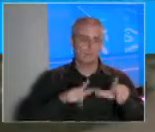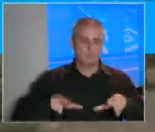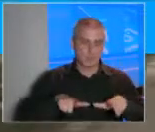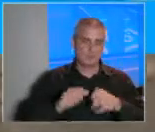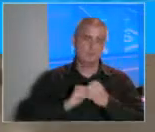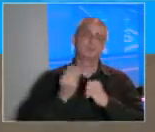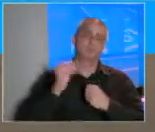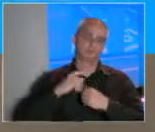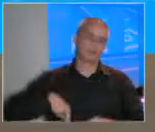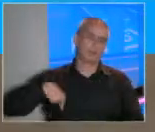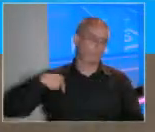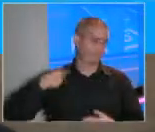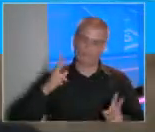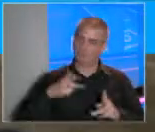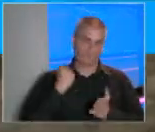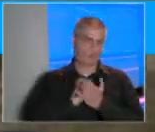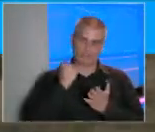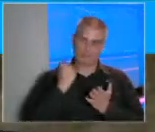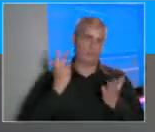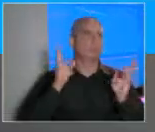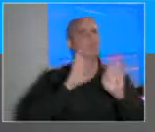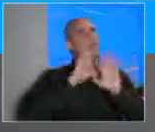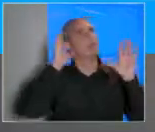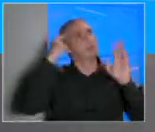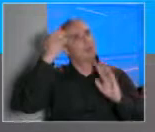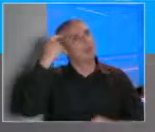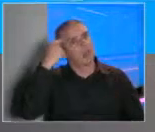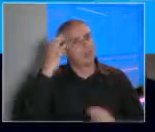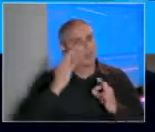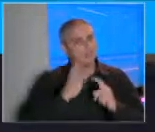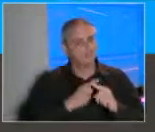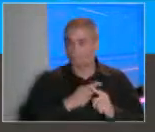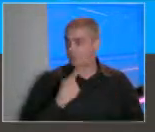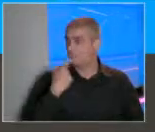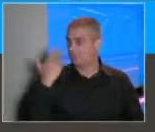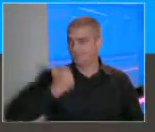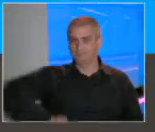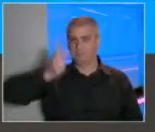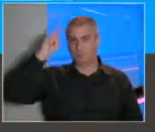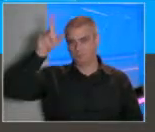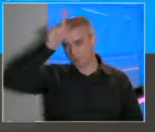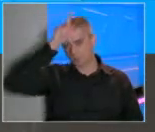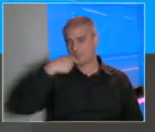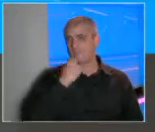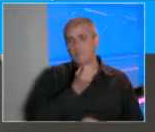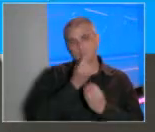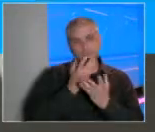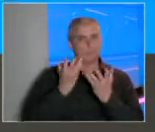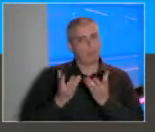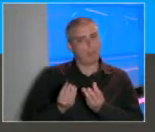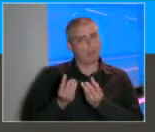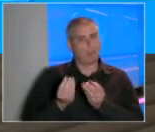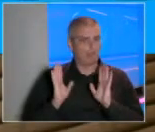עוד הרבה זמן נתניהו לא יוכל להשאיר אותם באפלה. ציינת על שהייקו מס העביר איזשהו מסר מרוכח